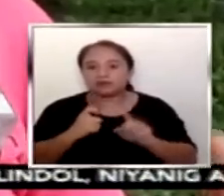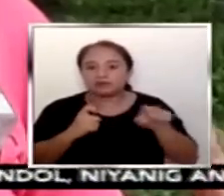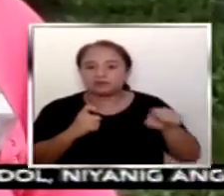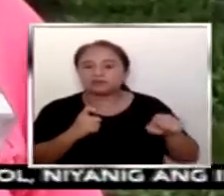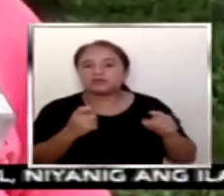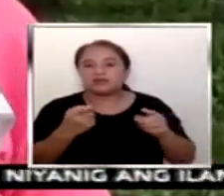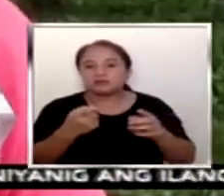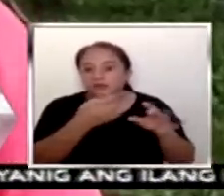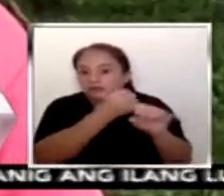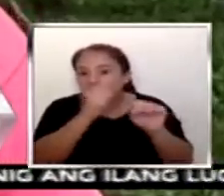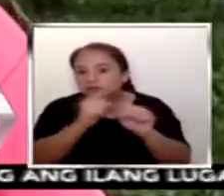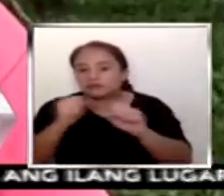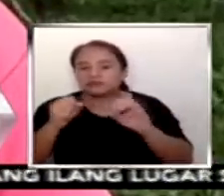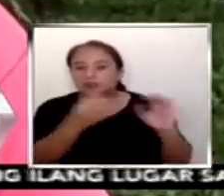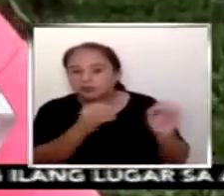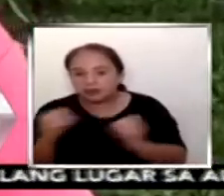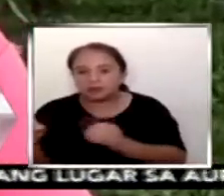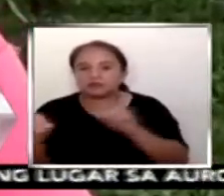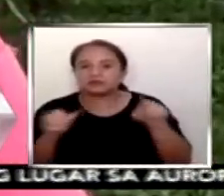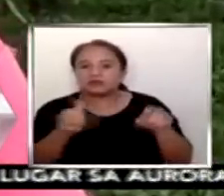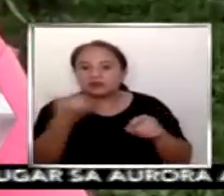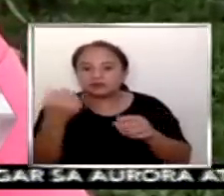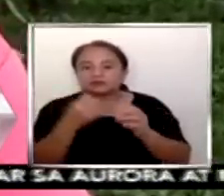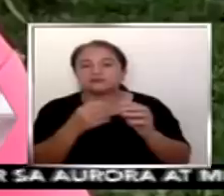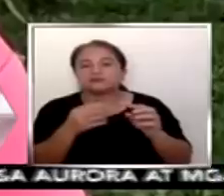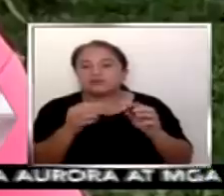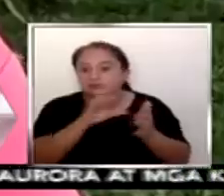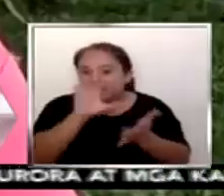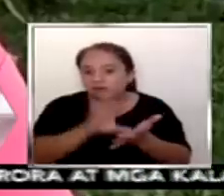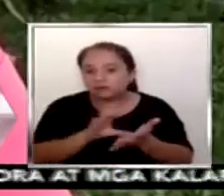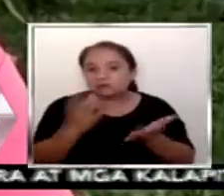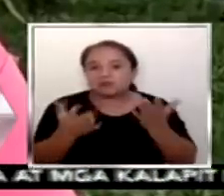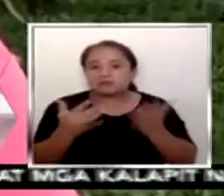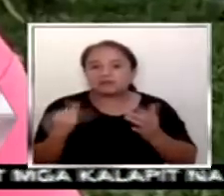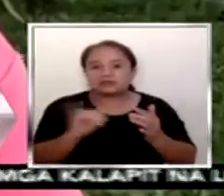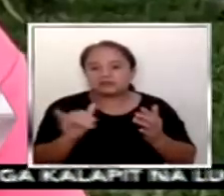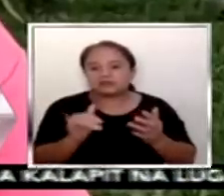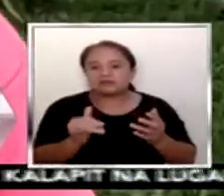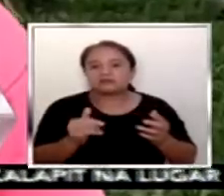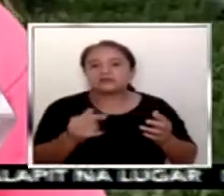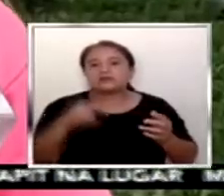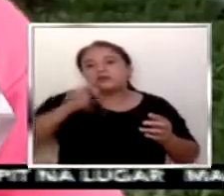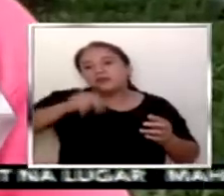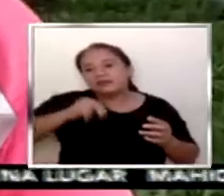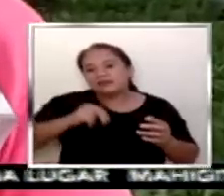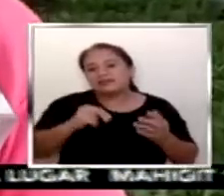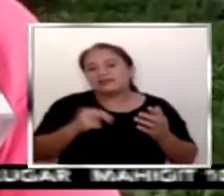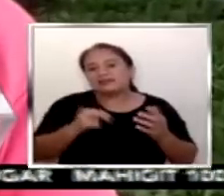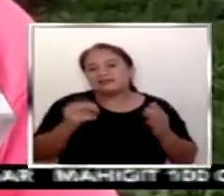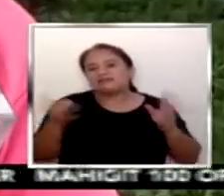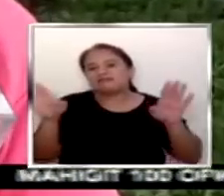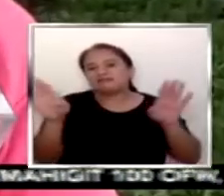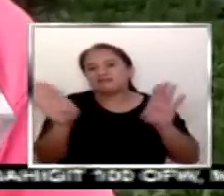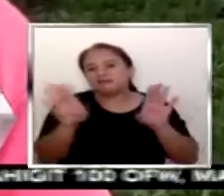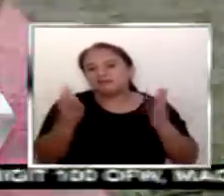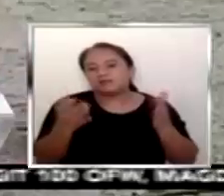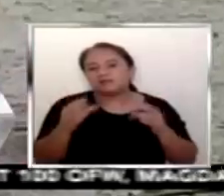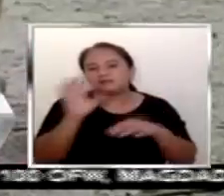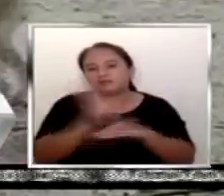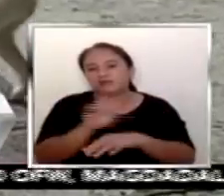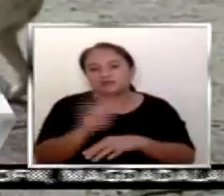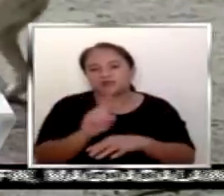for our rescue center, baka kami naman po talaga ang kailangan ma-rescue. Mapipilitan kayo magsara. At mapipilitan po kami